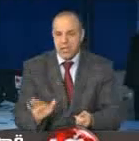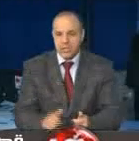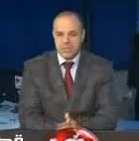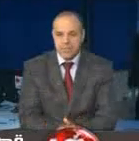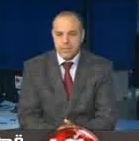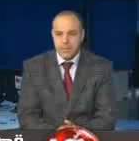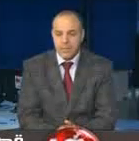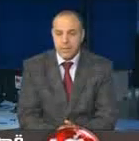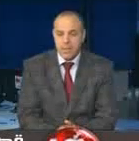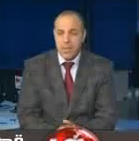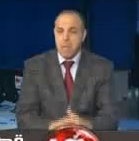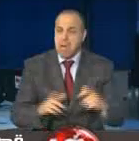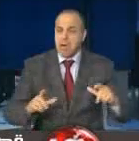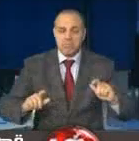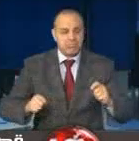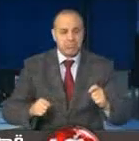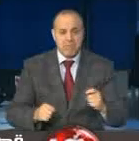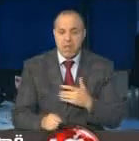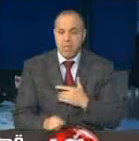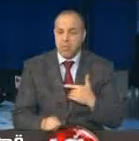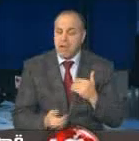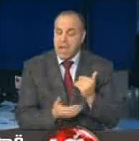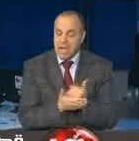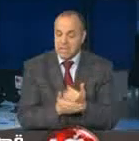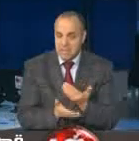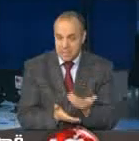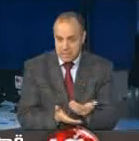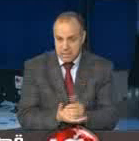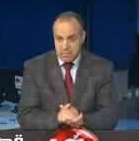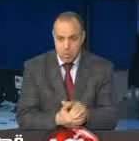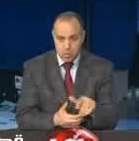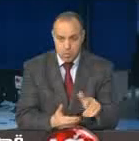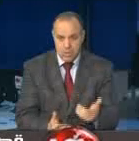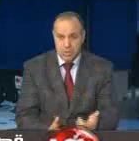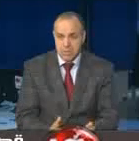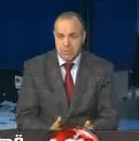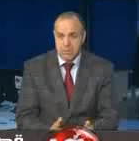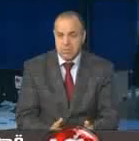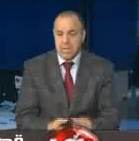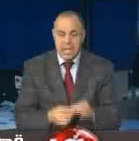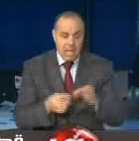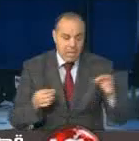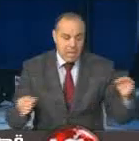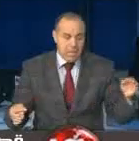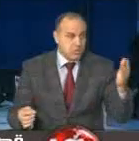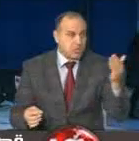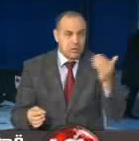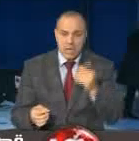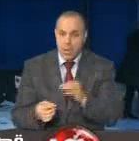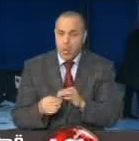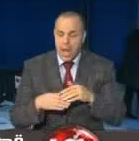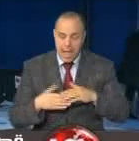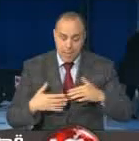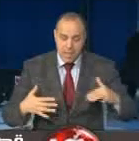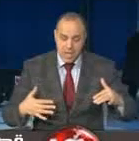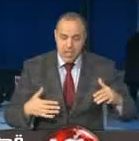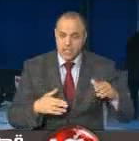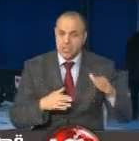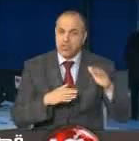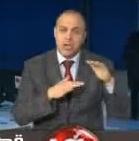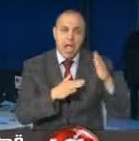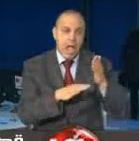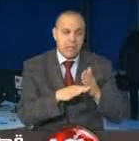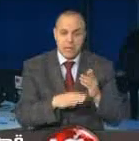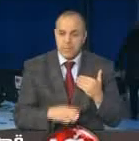المؤسسة وقفت للظروف الاقتصادية الموجودة، قالوا ما تجيب الخيط من برا ولا يجيبوا القماش من برا المصنوع